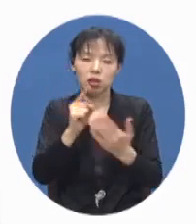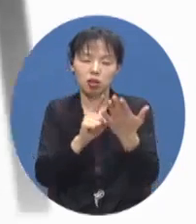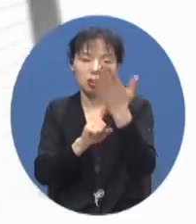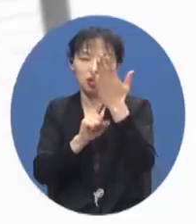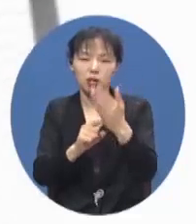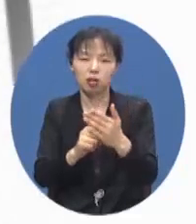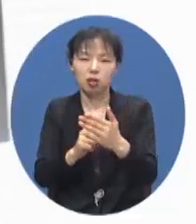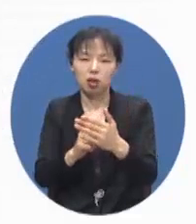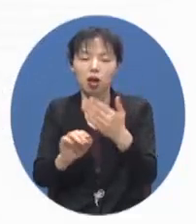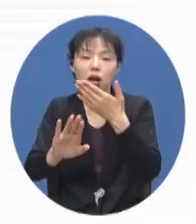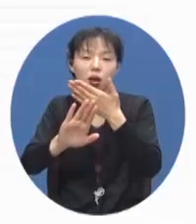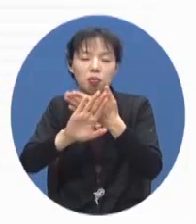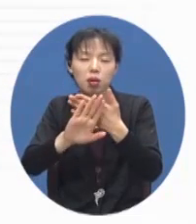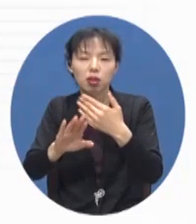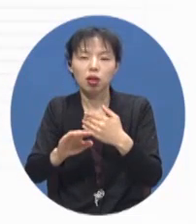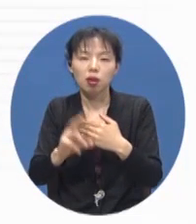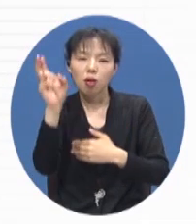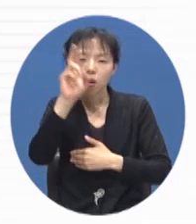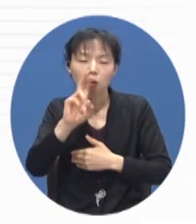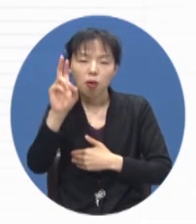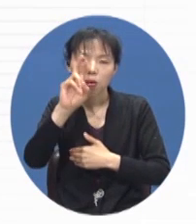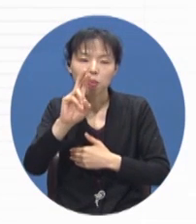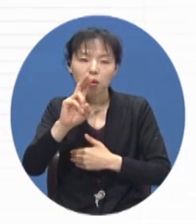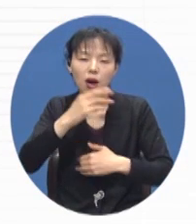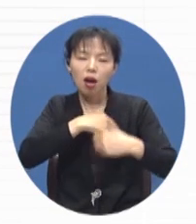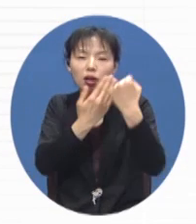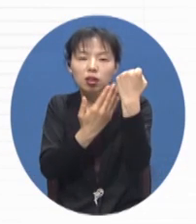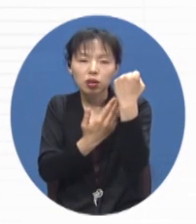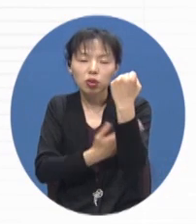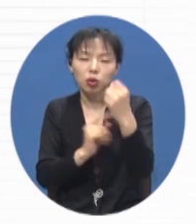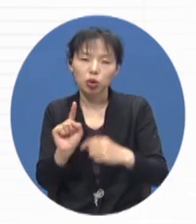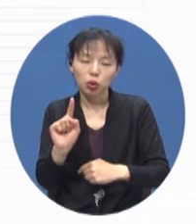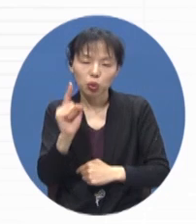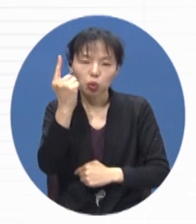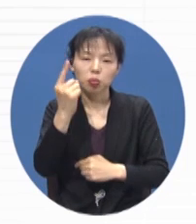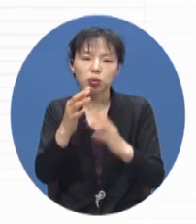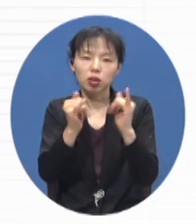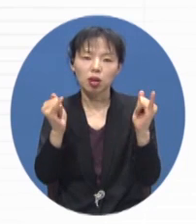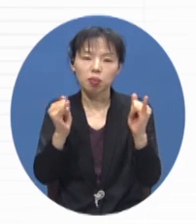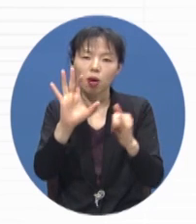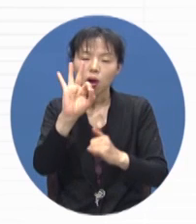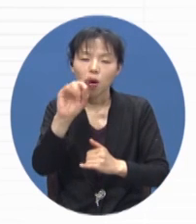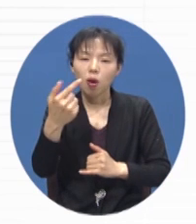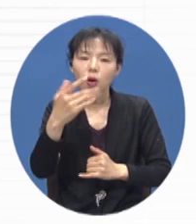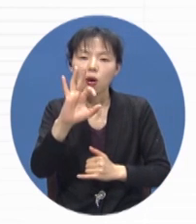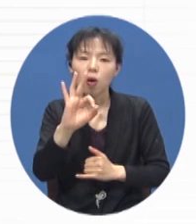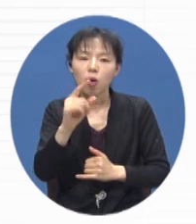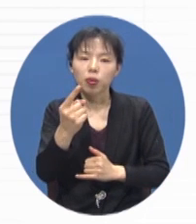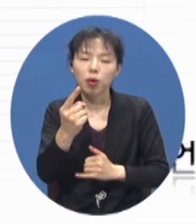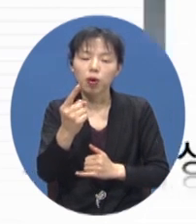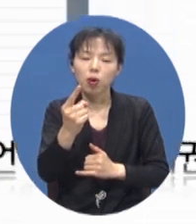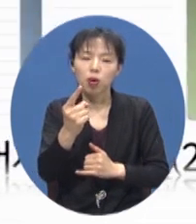반대로 음악 지능이 높았던 아이들의 경우 음악 기억력이 언어 기억력보다 4점이 높습니다.